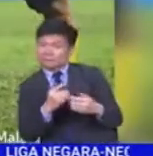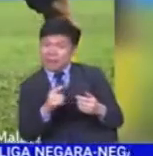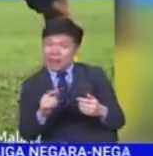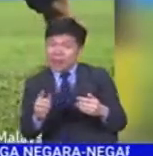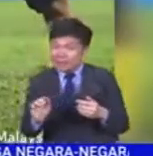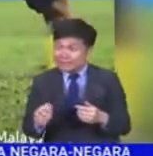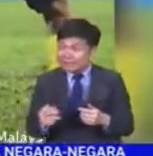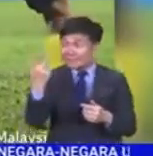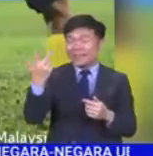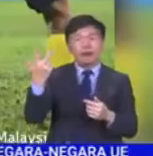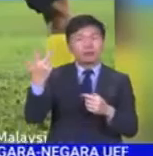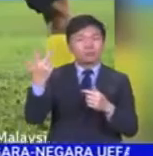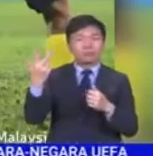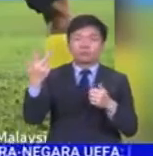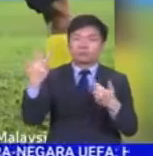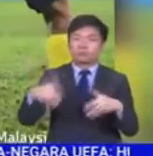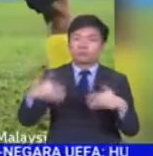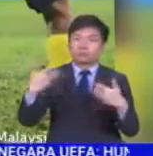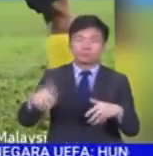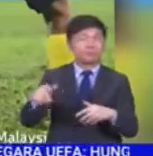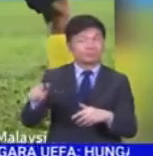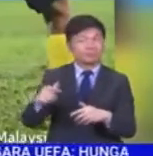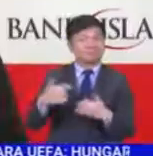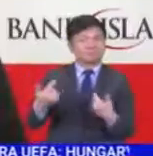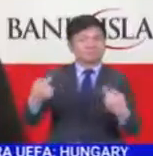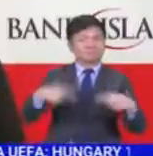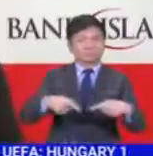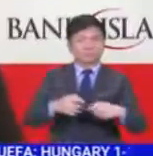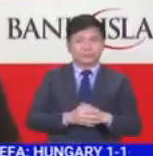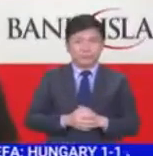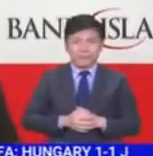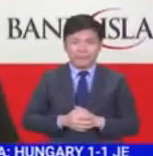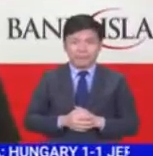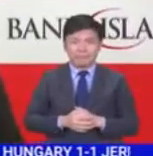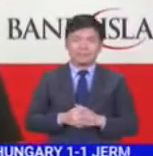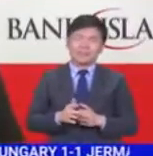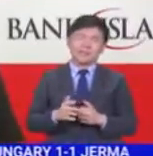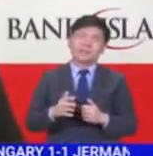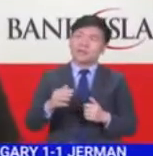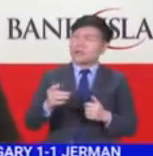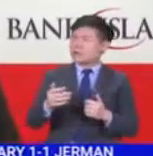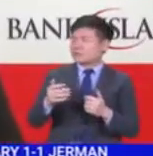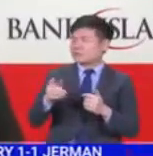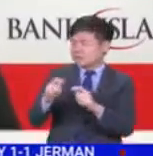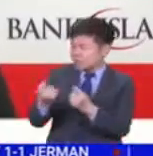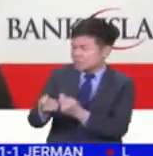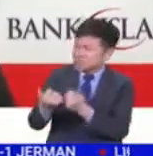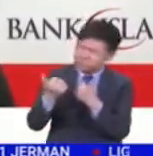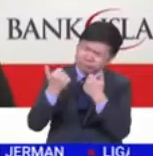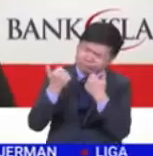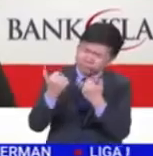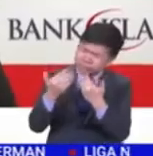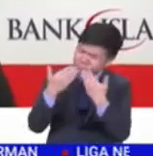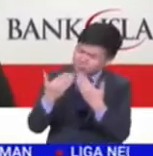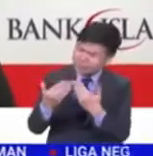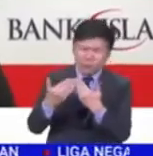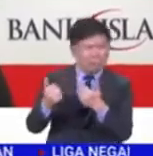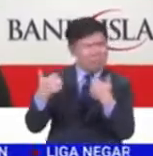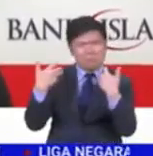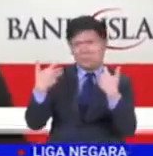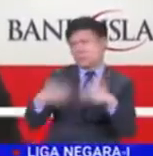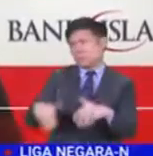mengutip tiga mata berharga pada perlawanan tersebut. I must be so grateful to my players. They were